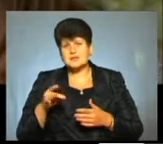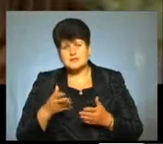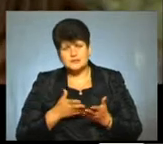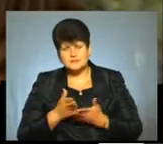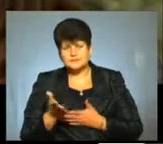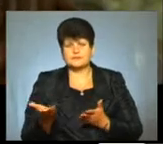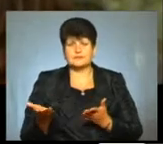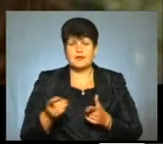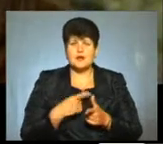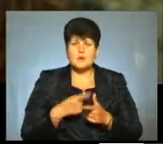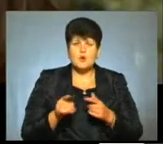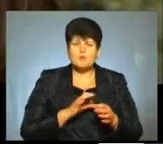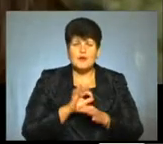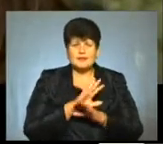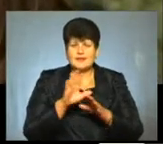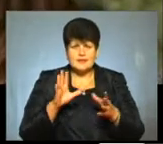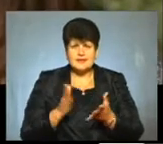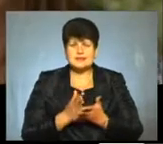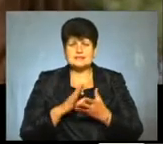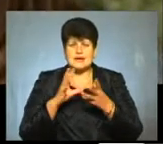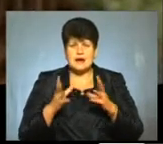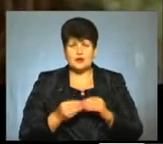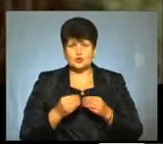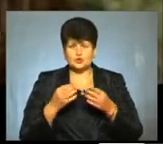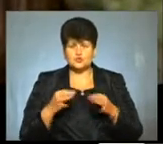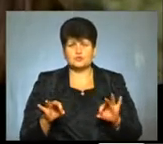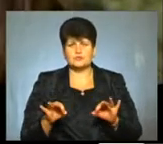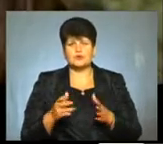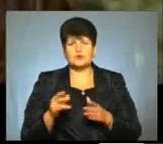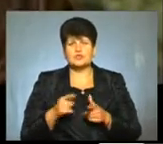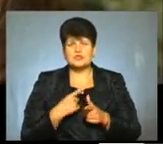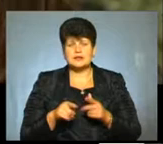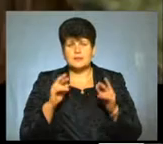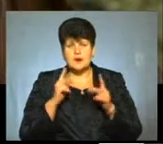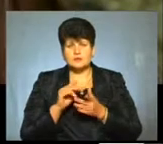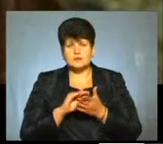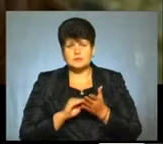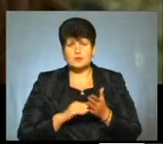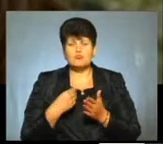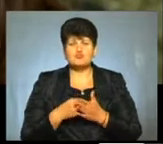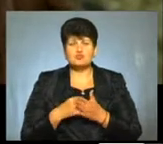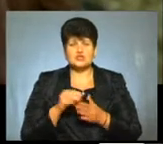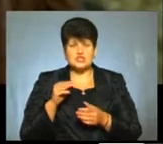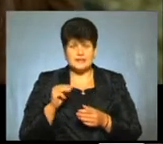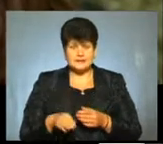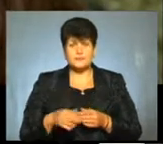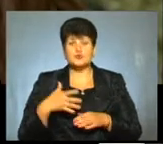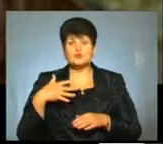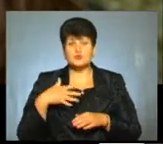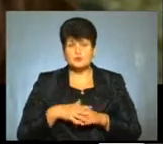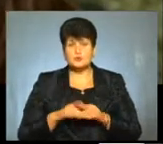або проект не є загальнодоступним, чи перевищено, чи неправильно складений бюджет, то зрозуміло,